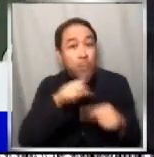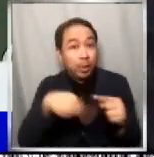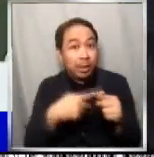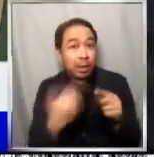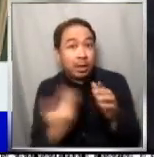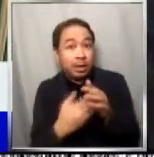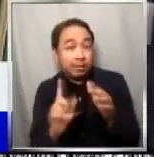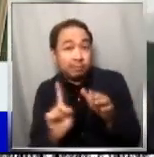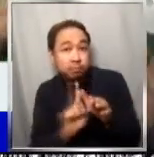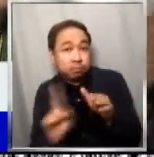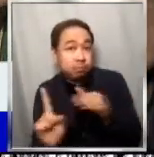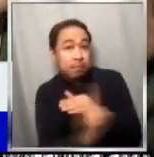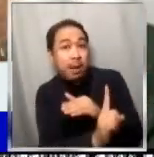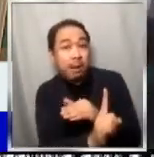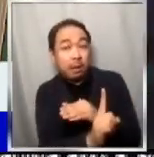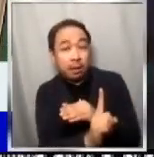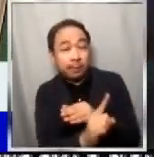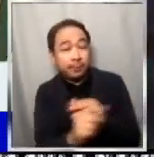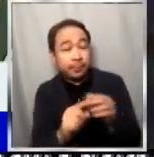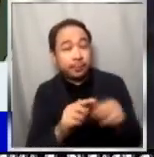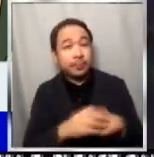na yung